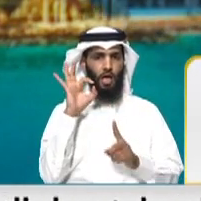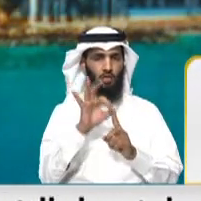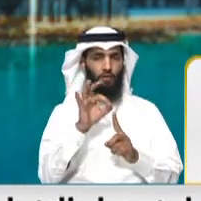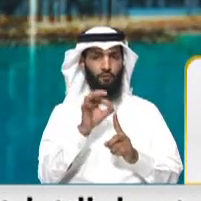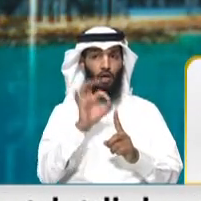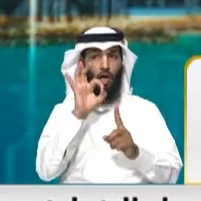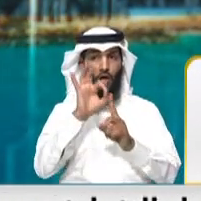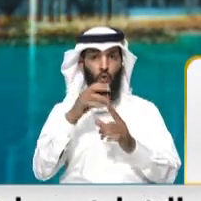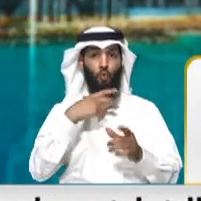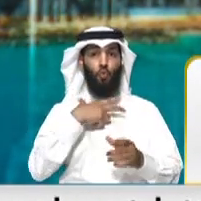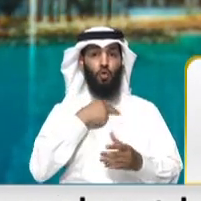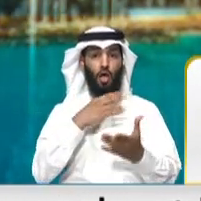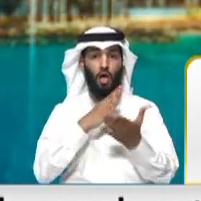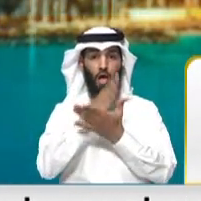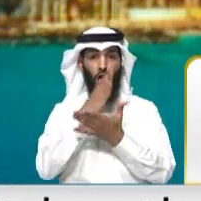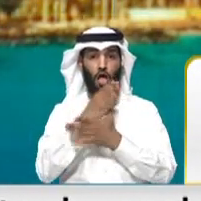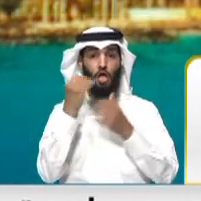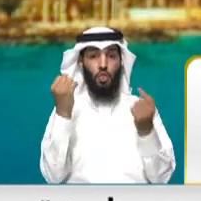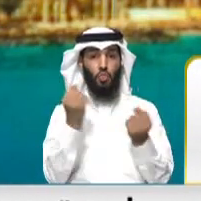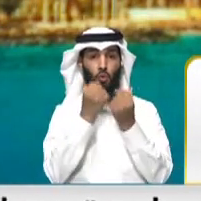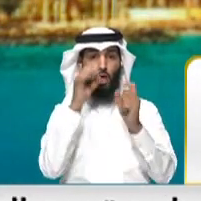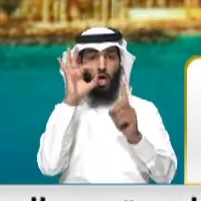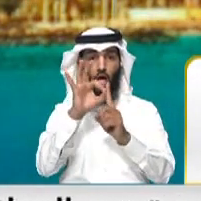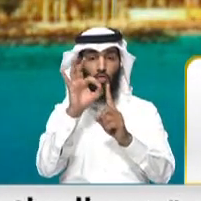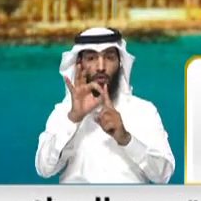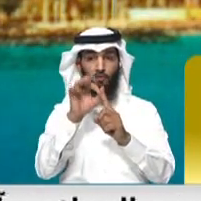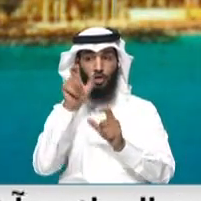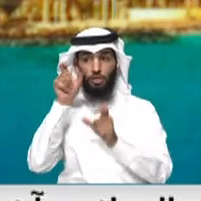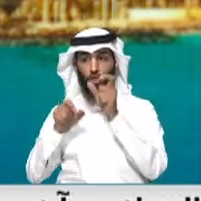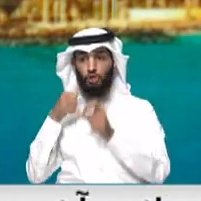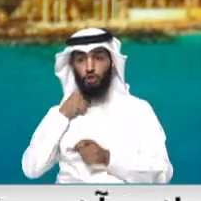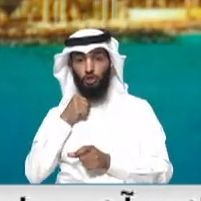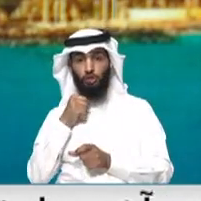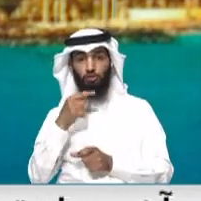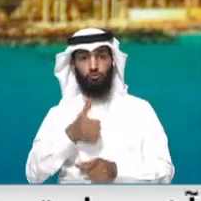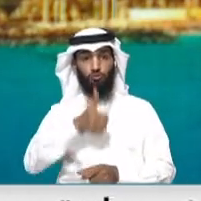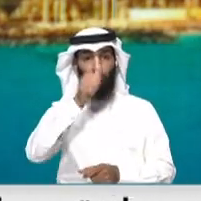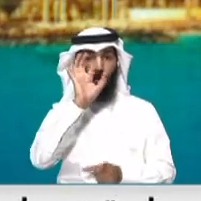المنشودة من الدورات التأهيلية، متمنيا لهم التوفيق والنجاح.